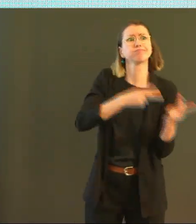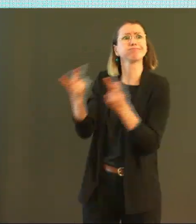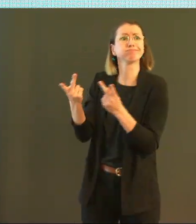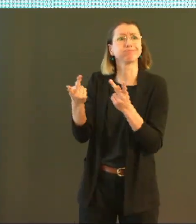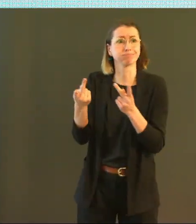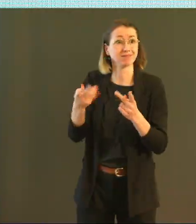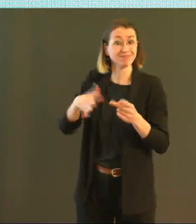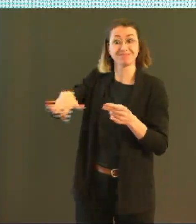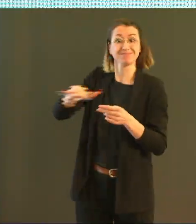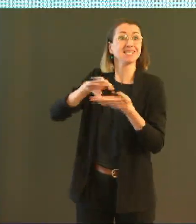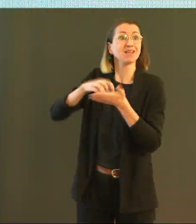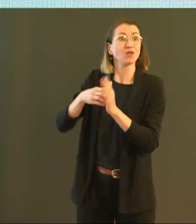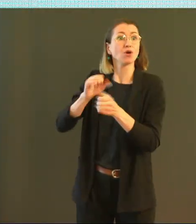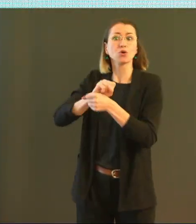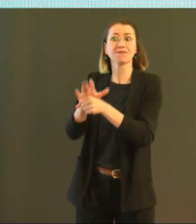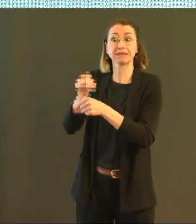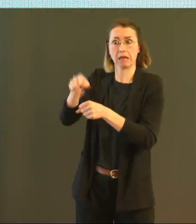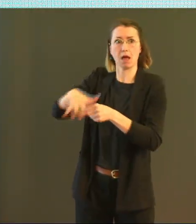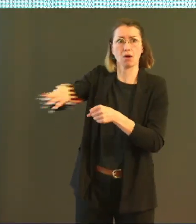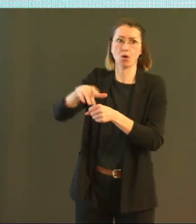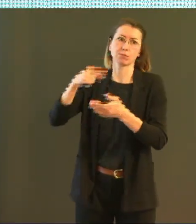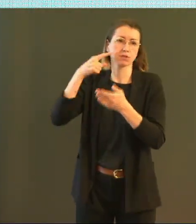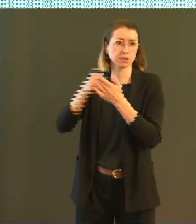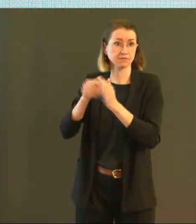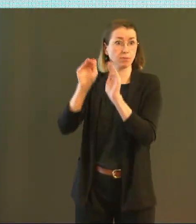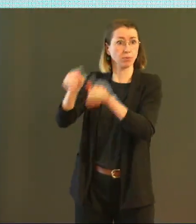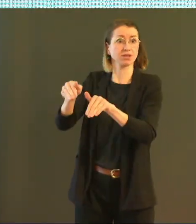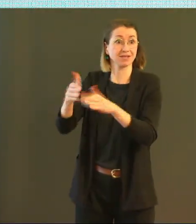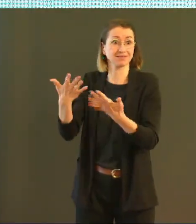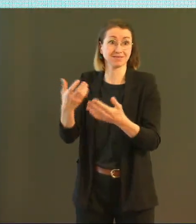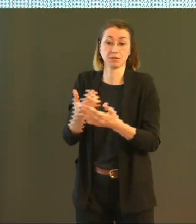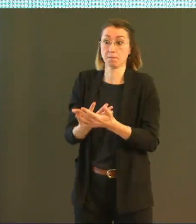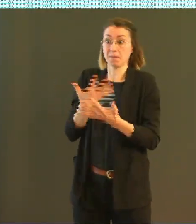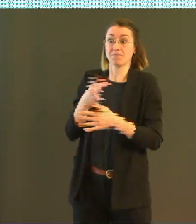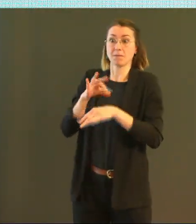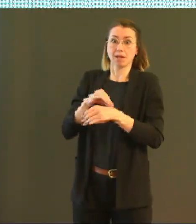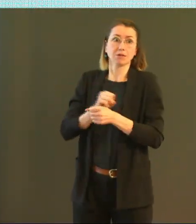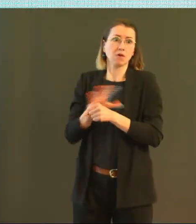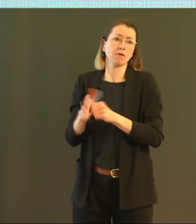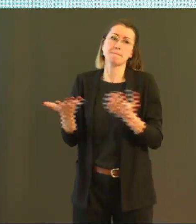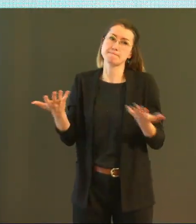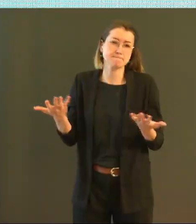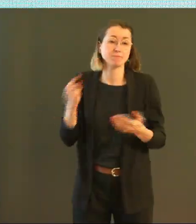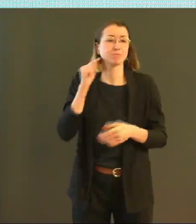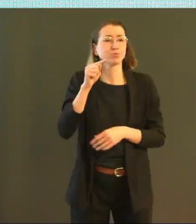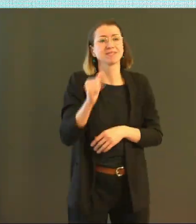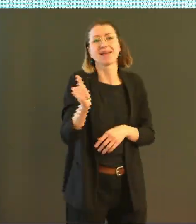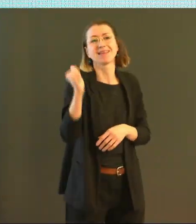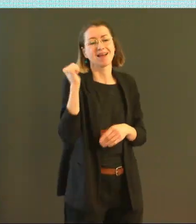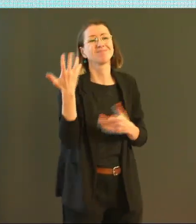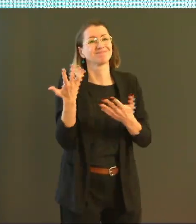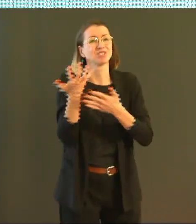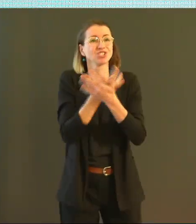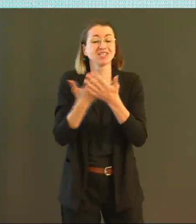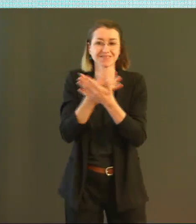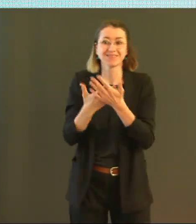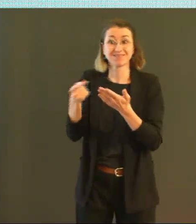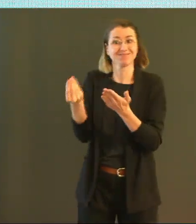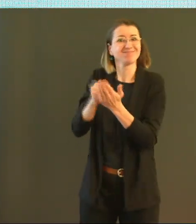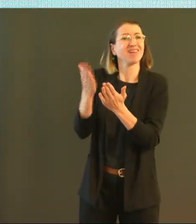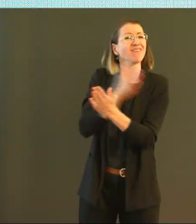autre chose et non ceux ci gonfler artificiellement le nombre de lits qu'ovide positif nécessitant une charge de travail